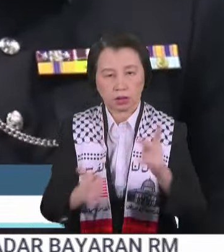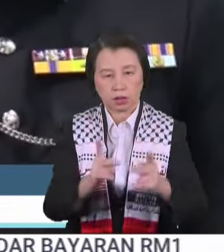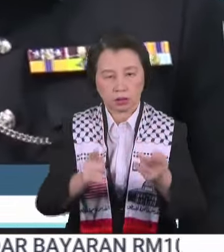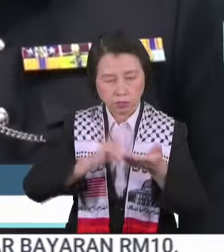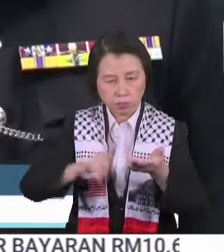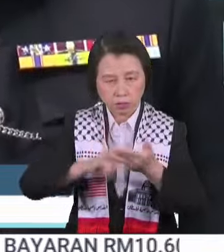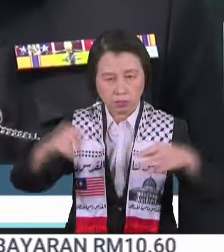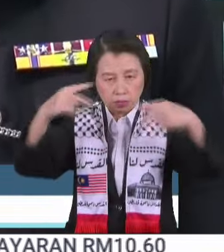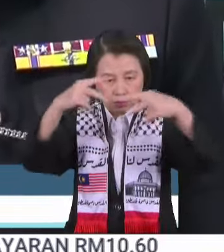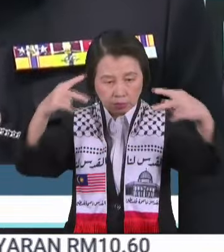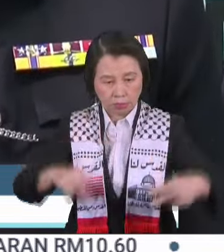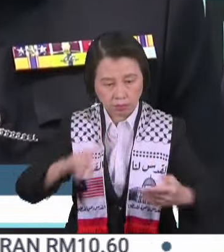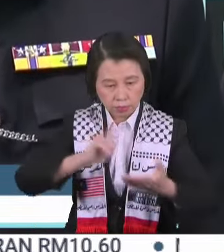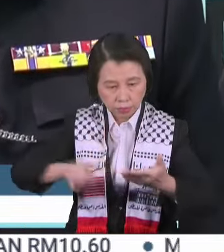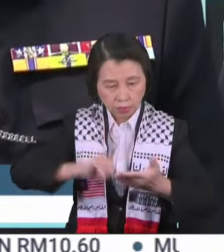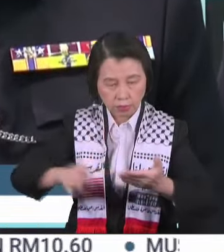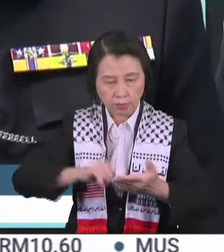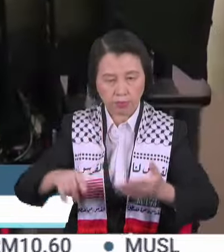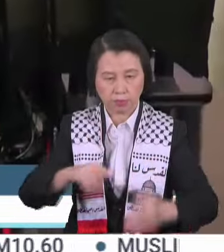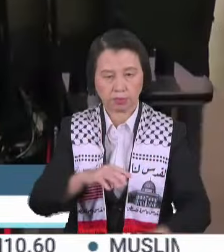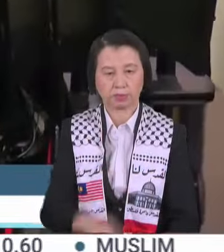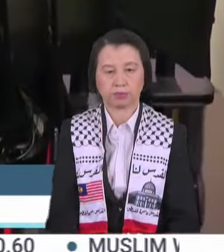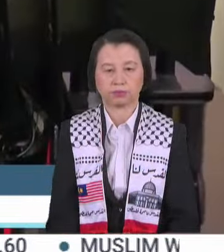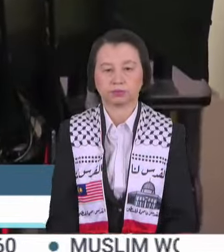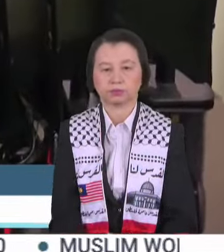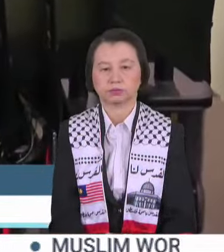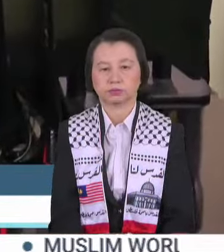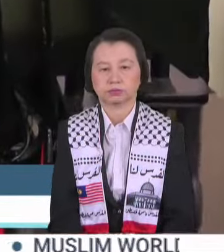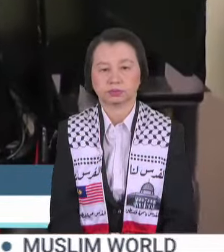menyemak portal Semak Mula.